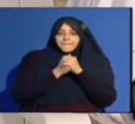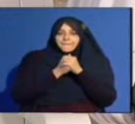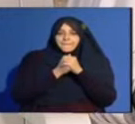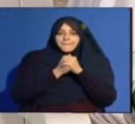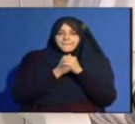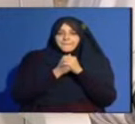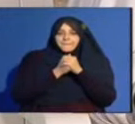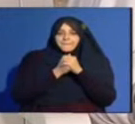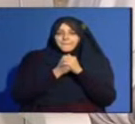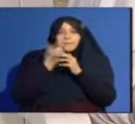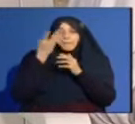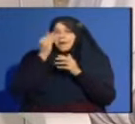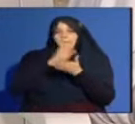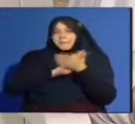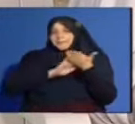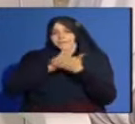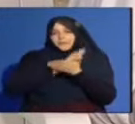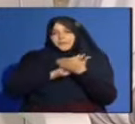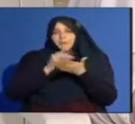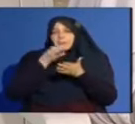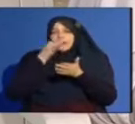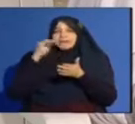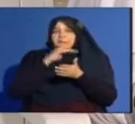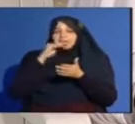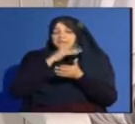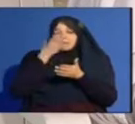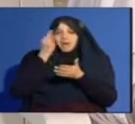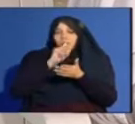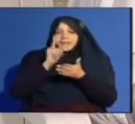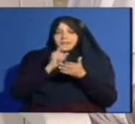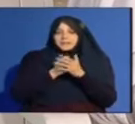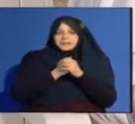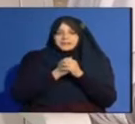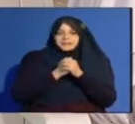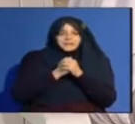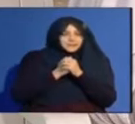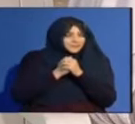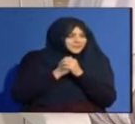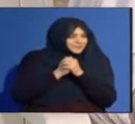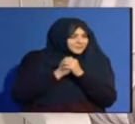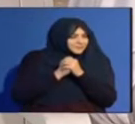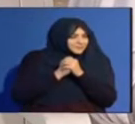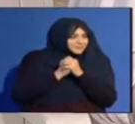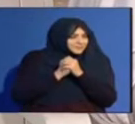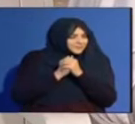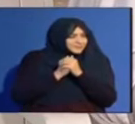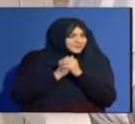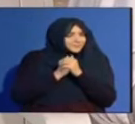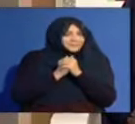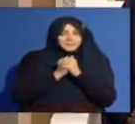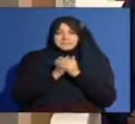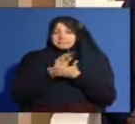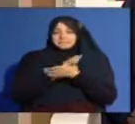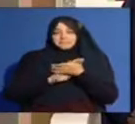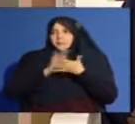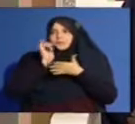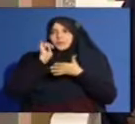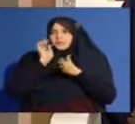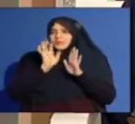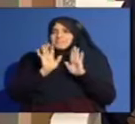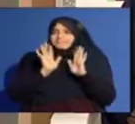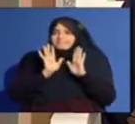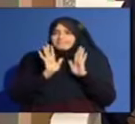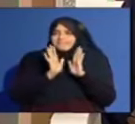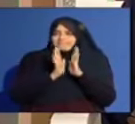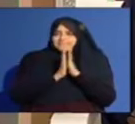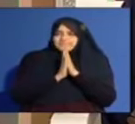بعضهم بيتكلموا في كلايس، ما عندناش كلايس فينا نروح نتشاوفوا مع بعضنا. انا كاين شي صوالح ما نعرفهمش ديفينيتيف، ما نسمحش بهم. انا ما